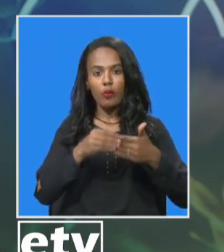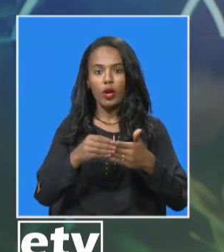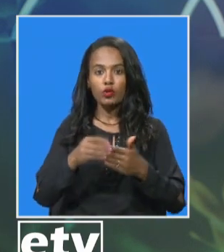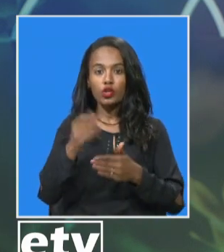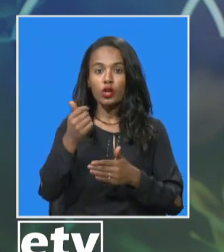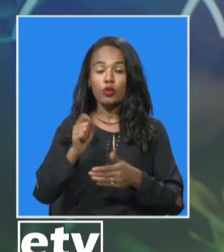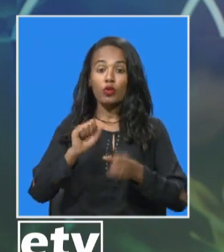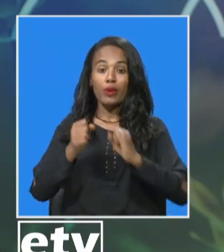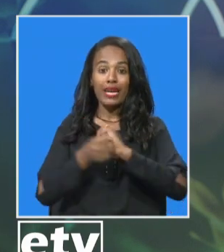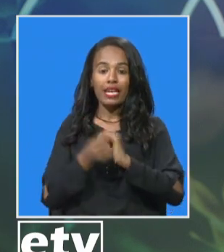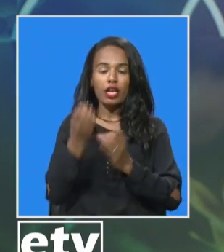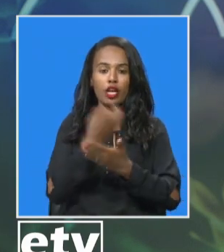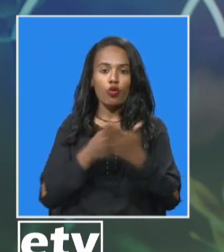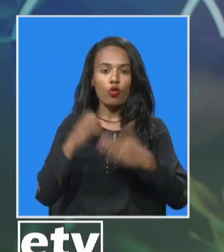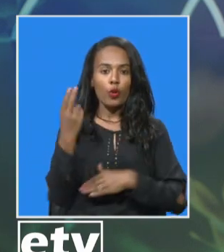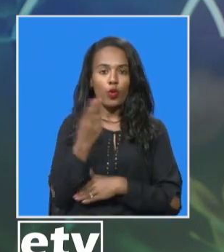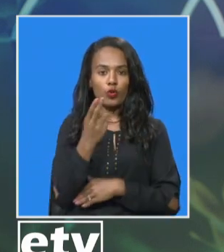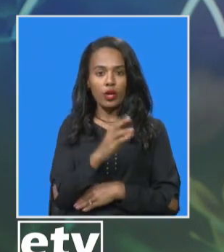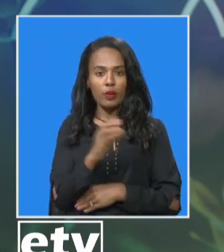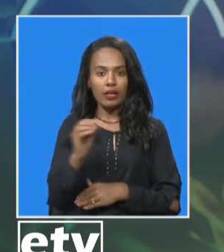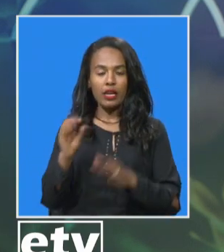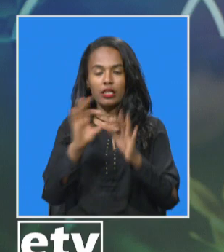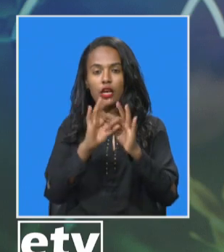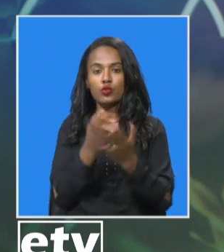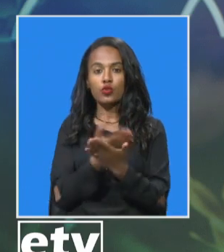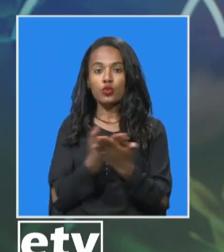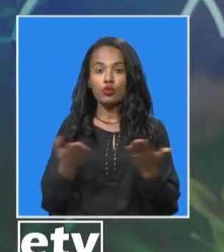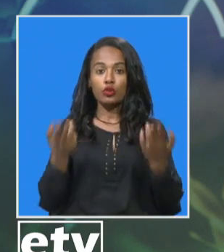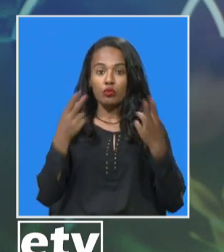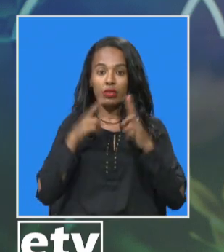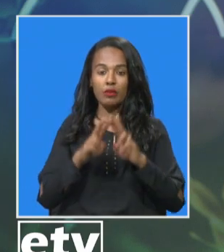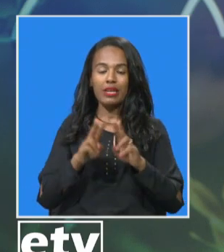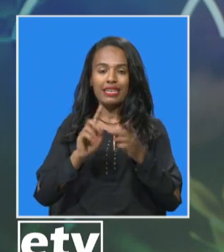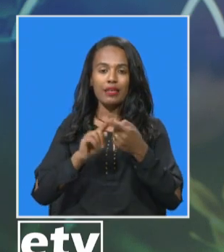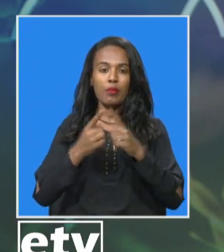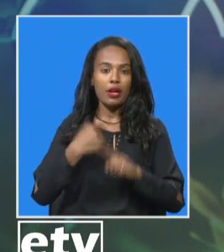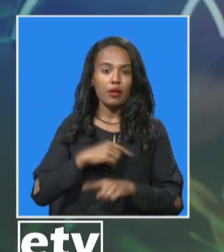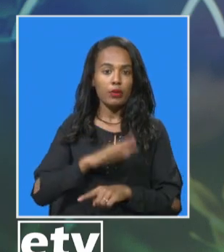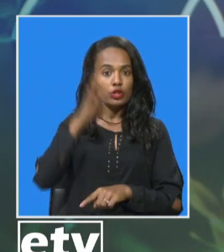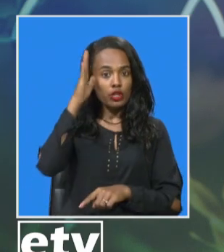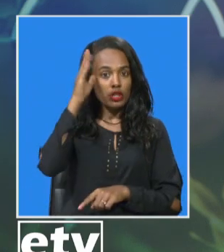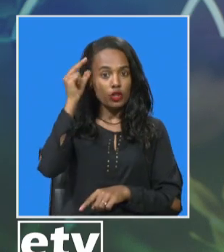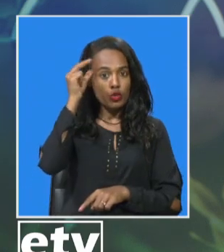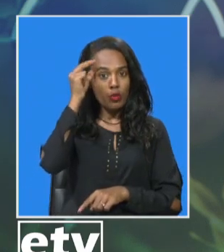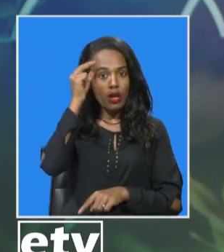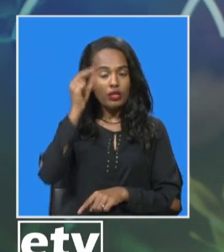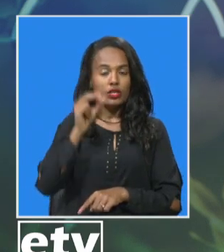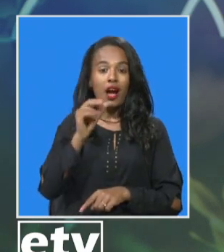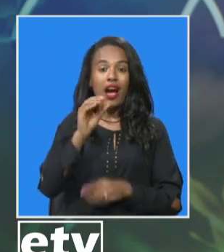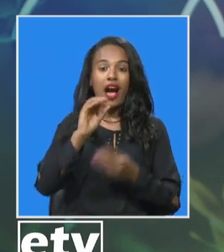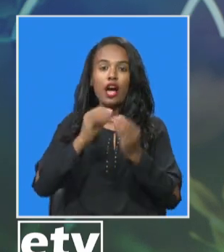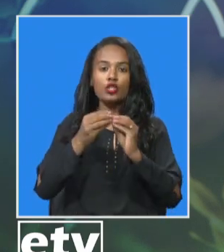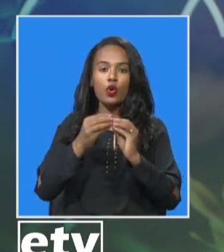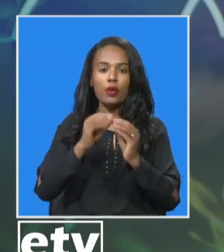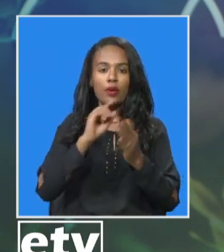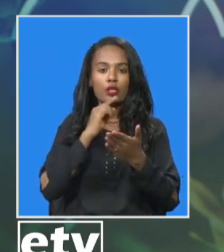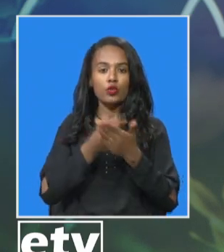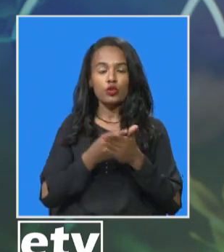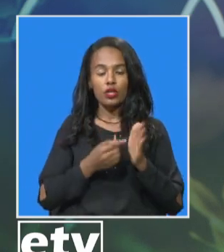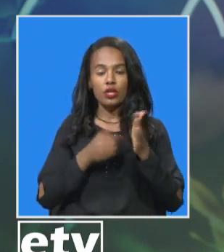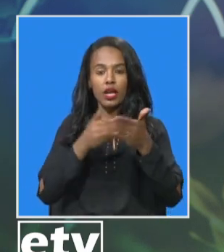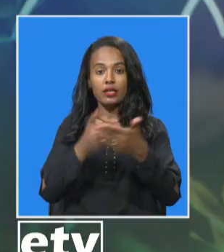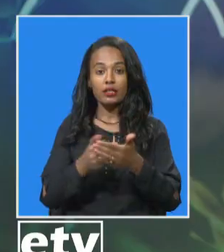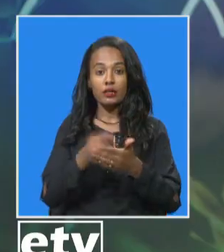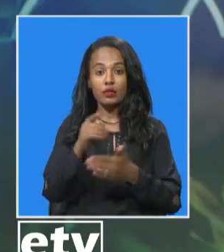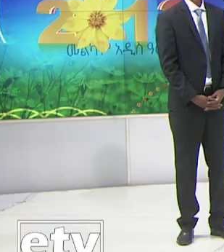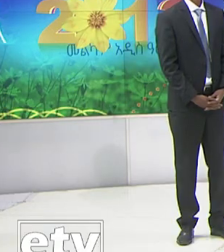ኖቱ መቀየር ኢኮኖሚያዊ ጠቀሜታና ተያዥ ጉዳዮችን በተመለከተ ባልደረባችን ጌታቸው ባልቻ አዛዊ መረጃዎችን ሊያደርሰን ስቱዲዮ ተገኝቷል። ከሱ